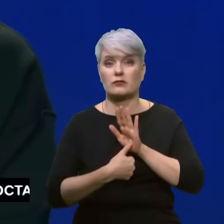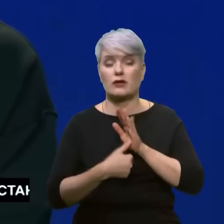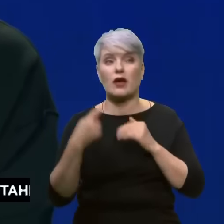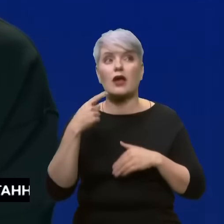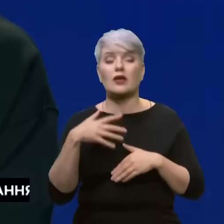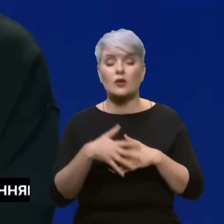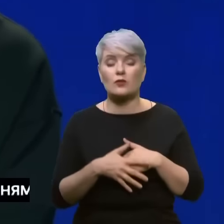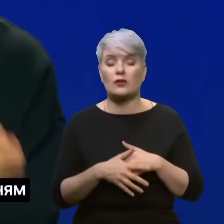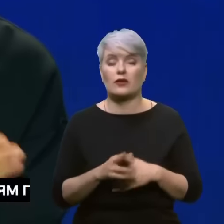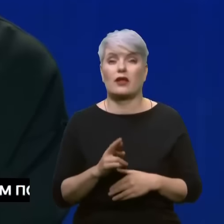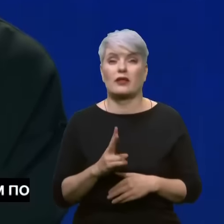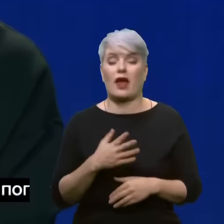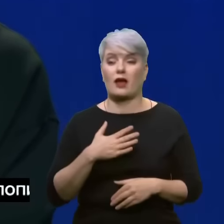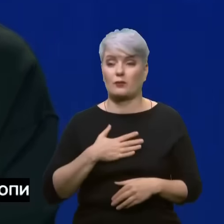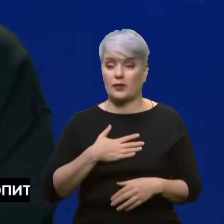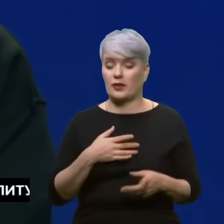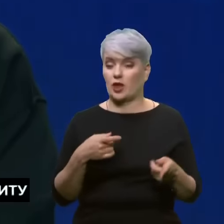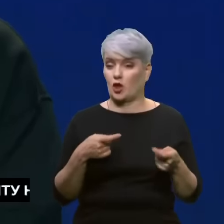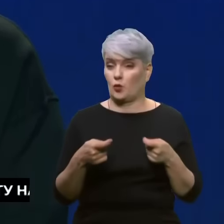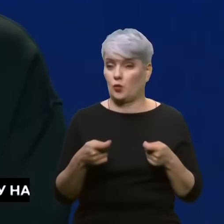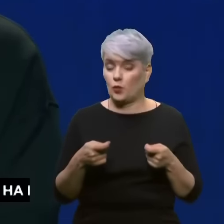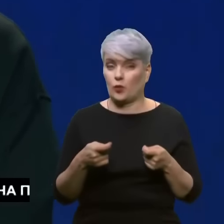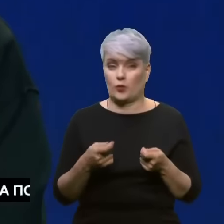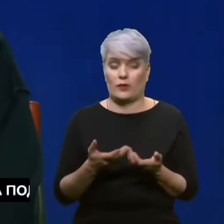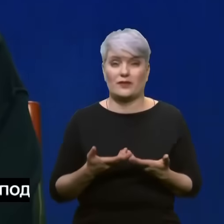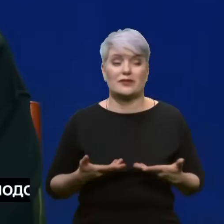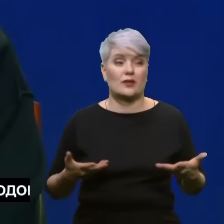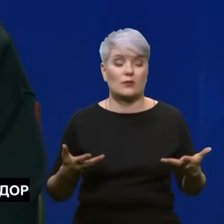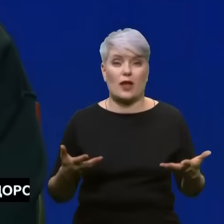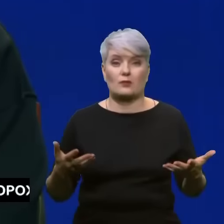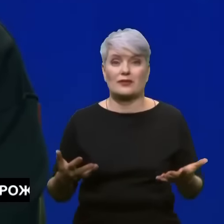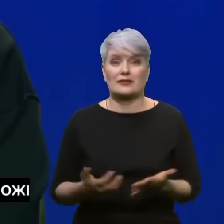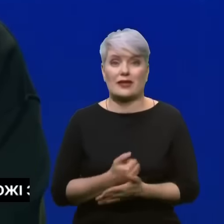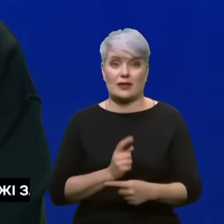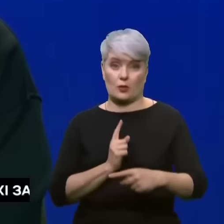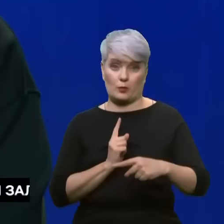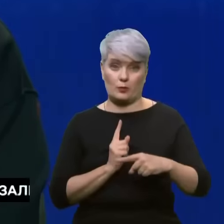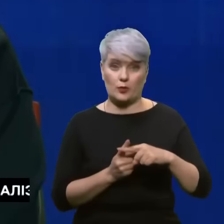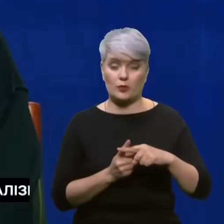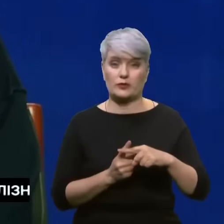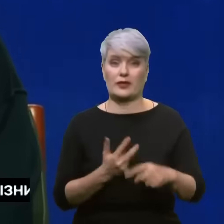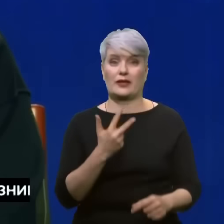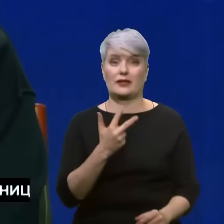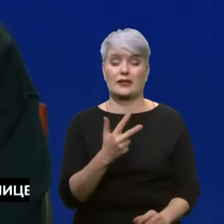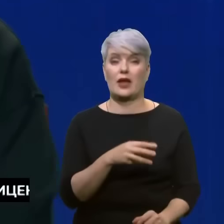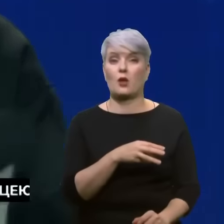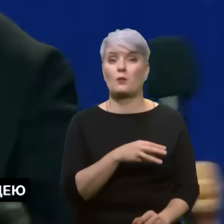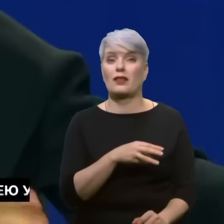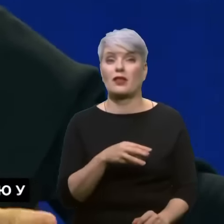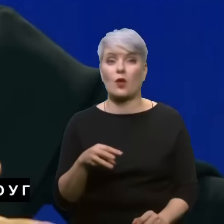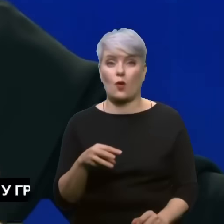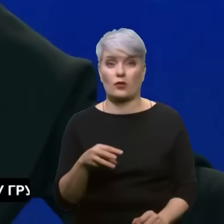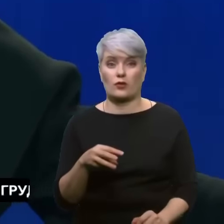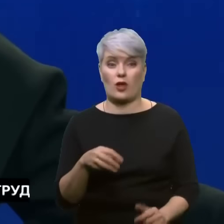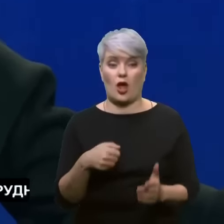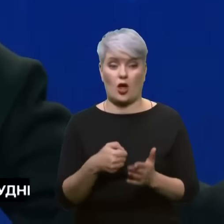мені, уряду, всім нам знайти плюс 3 мільйона до того